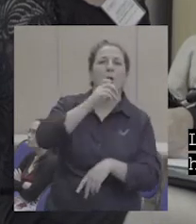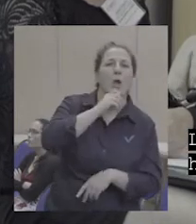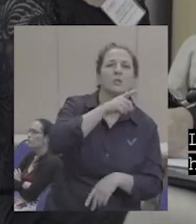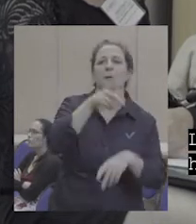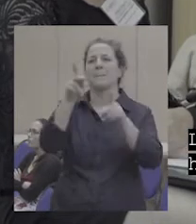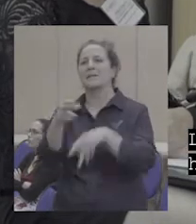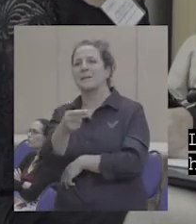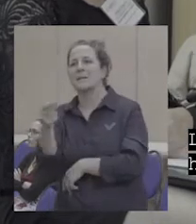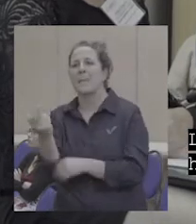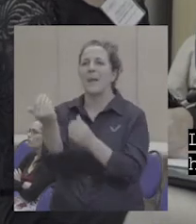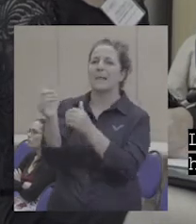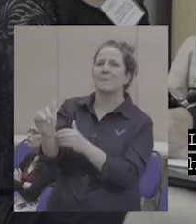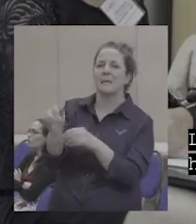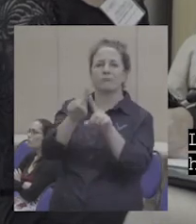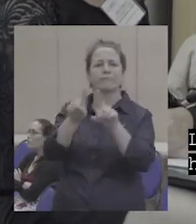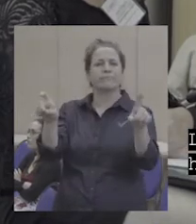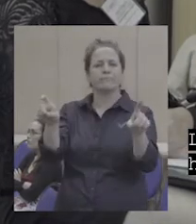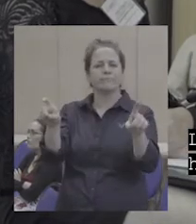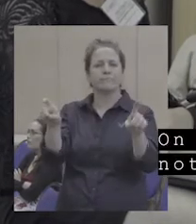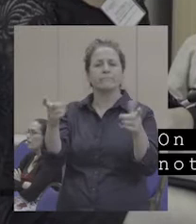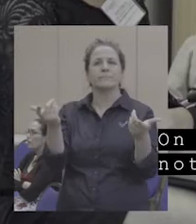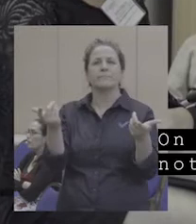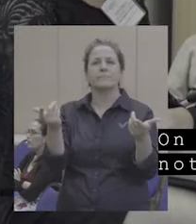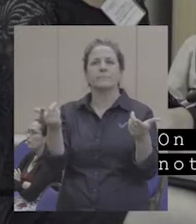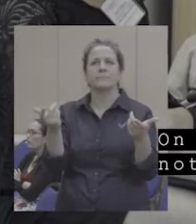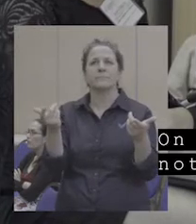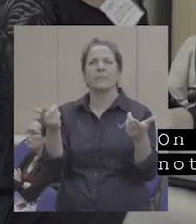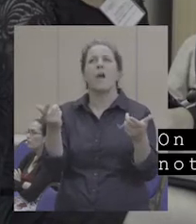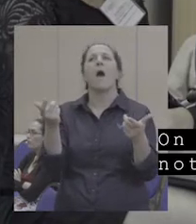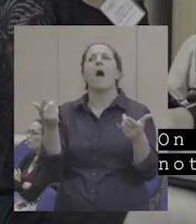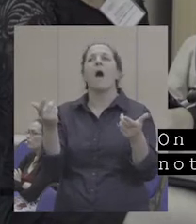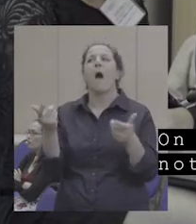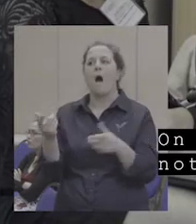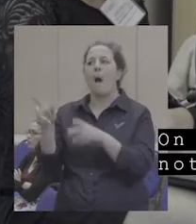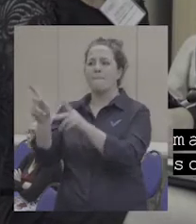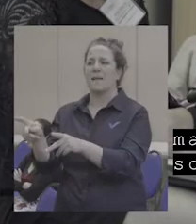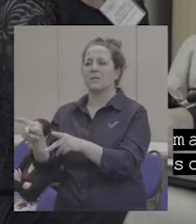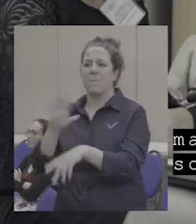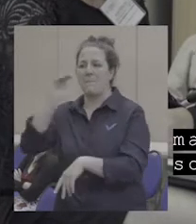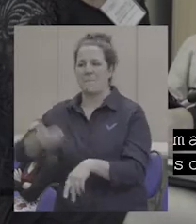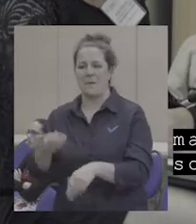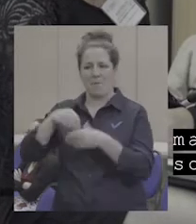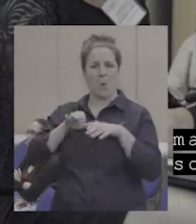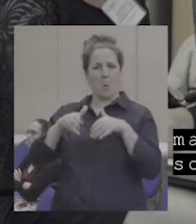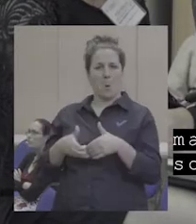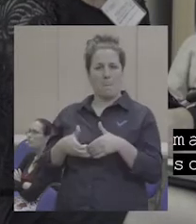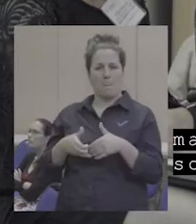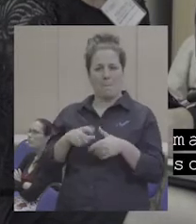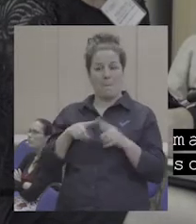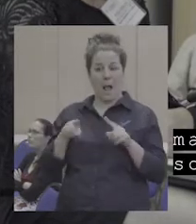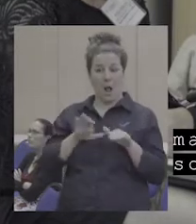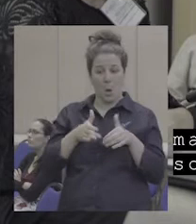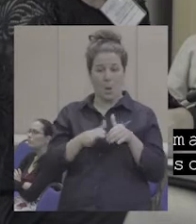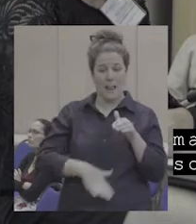les personnes handicapées, limitations, etc. On introduit ces personnes dans notre groupe, mais ce n'est pas le groupe